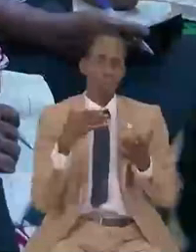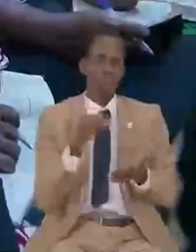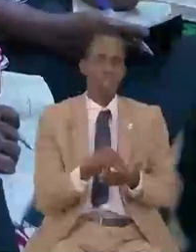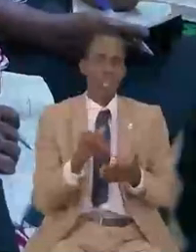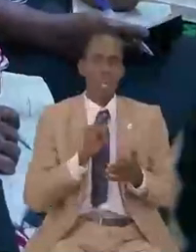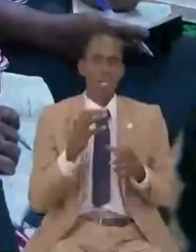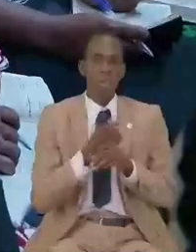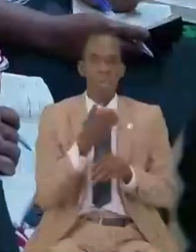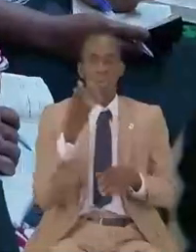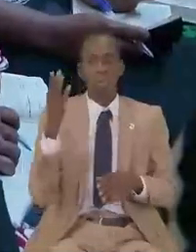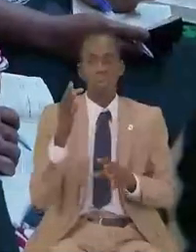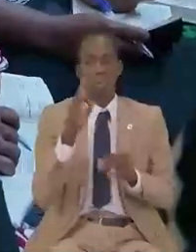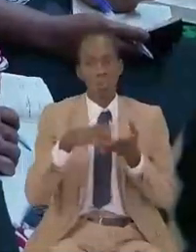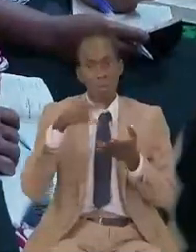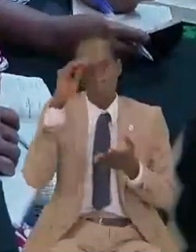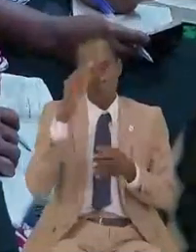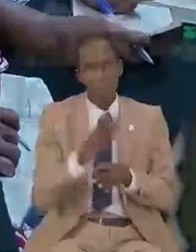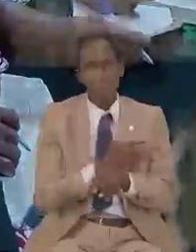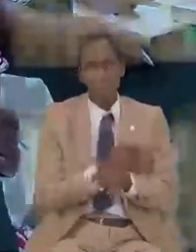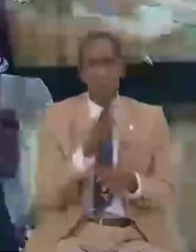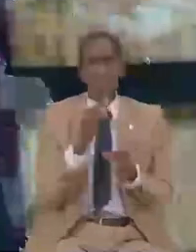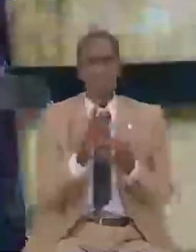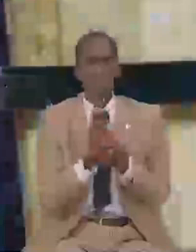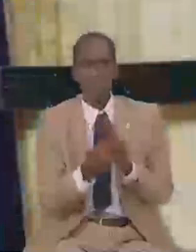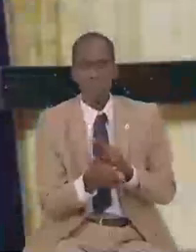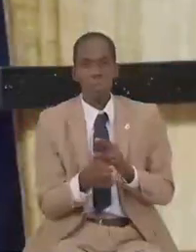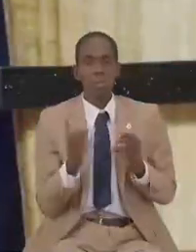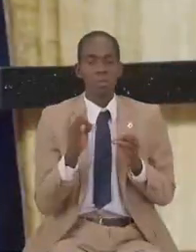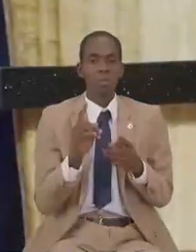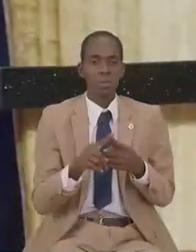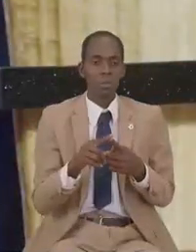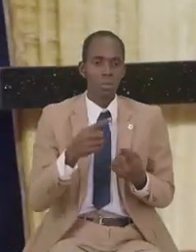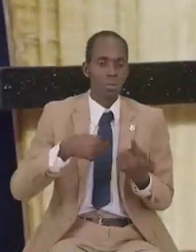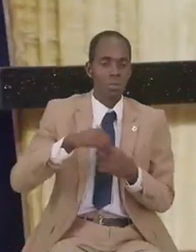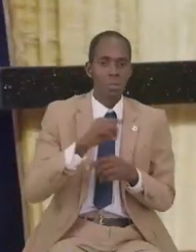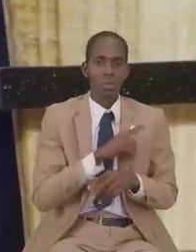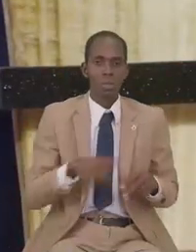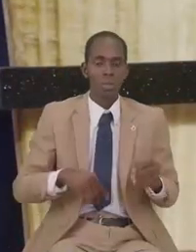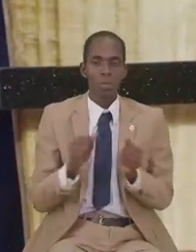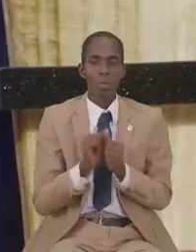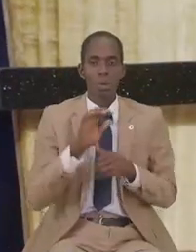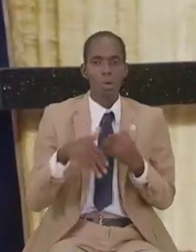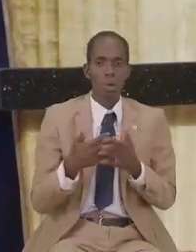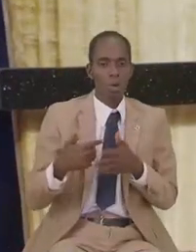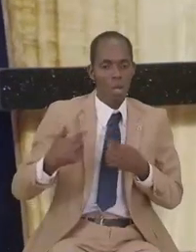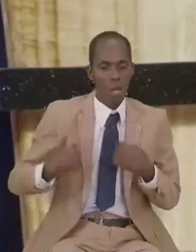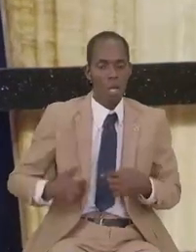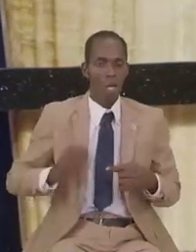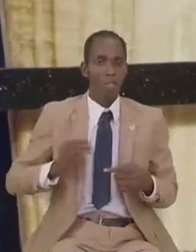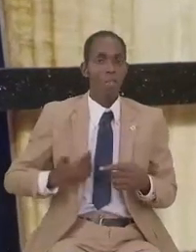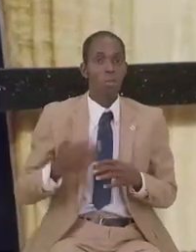qui vous emmènera là-bas. Si vous avez appris votre leçon, si vous tournez vers le Seigneur de toute votre âme, de tout votre